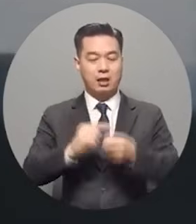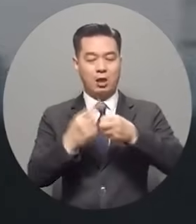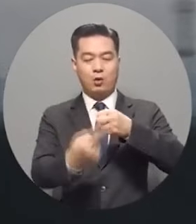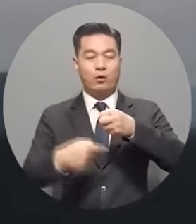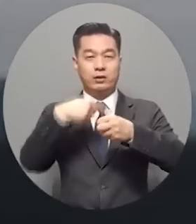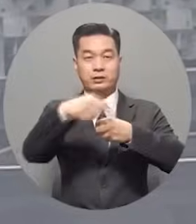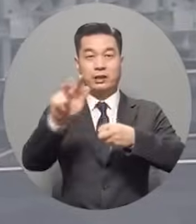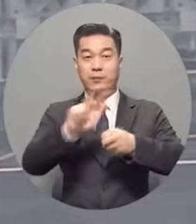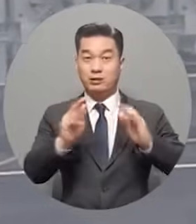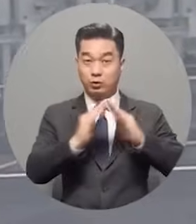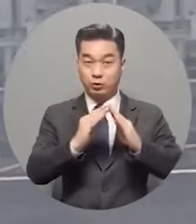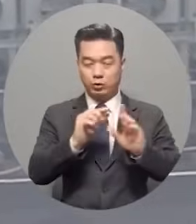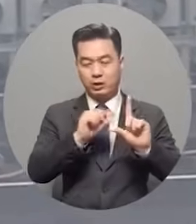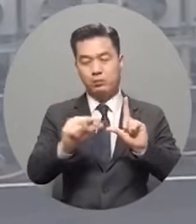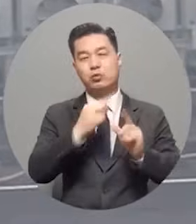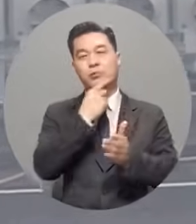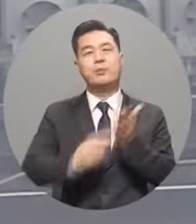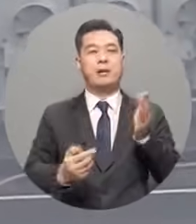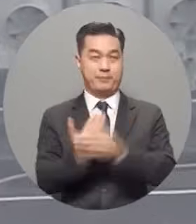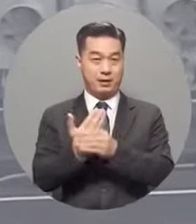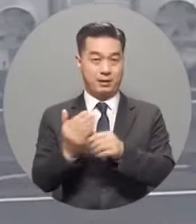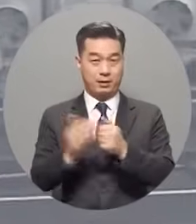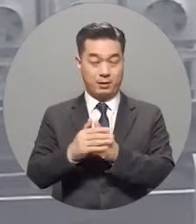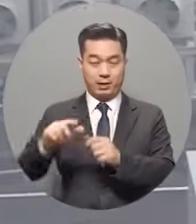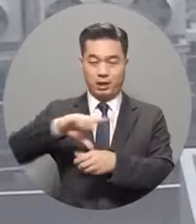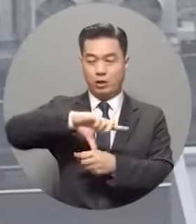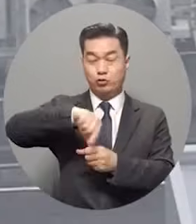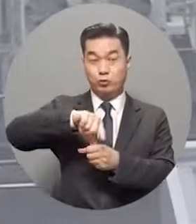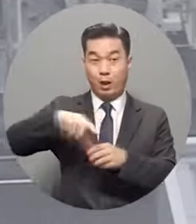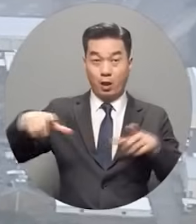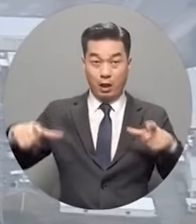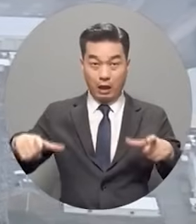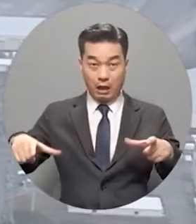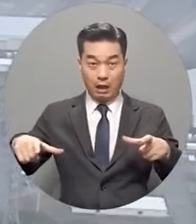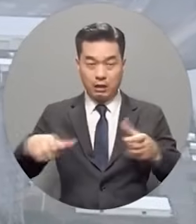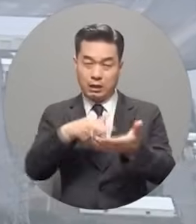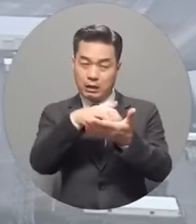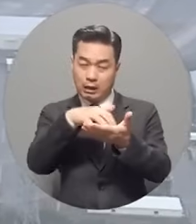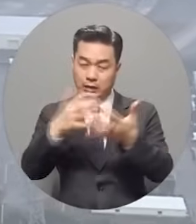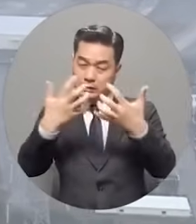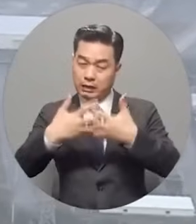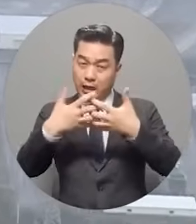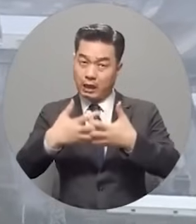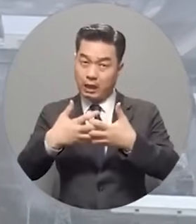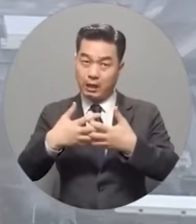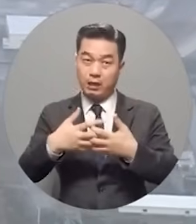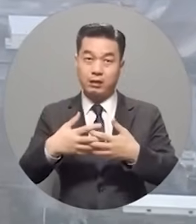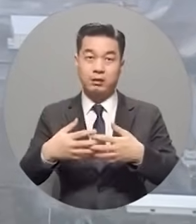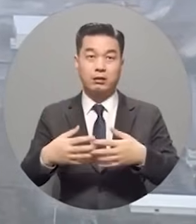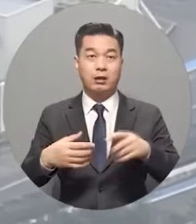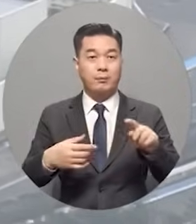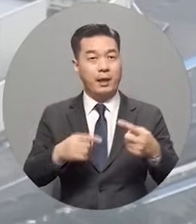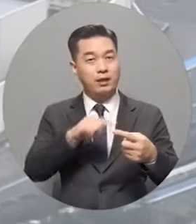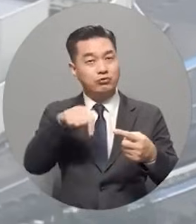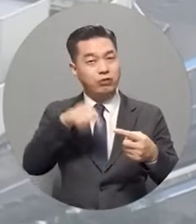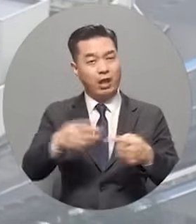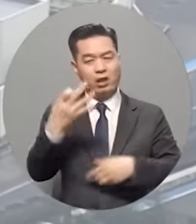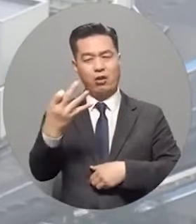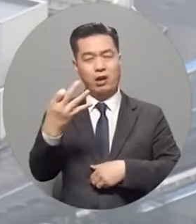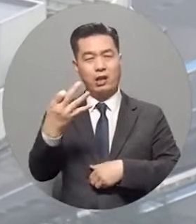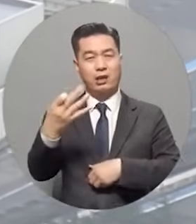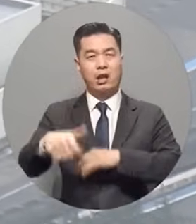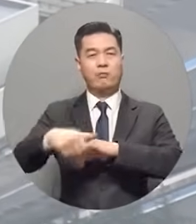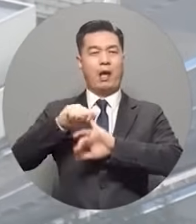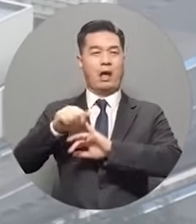있었습니다. 원전 주변 100여 곳의 방사능 계측기 가운데 14개가 고장났고 발전소